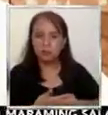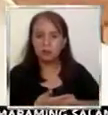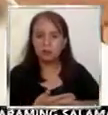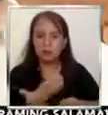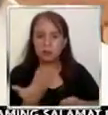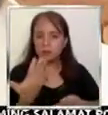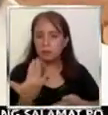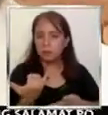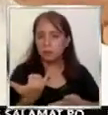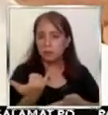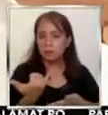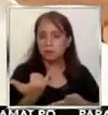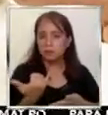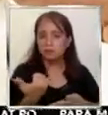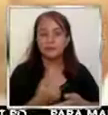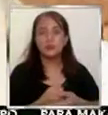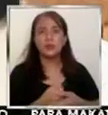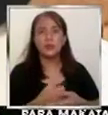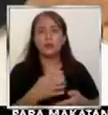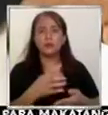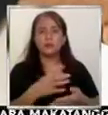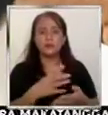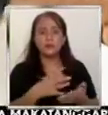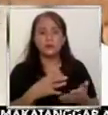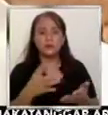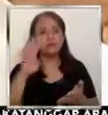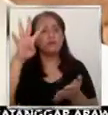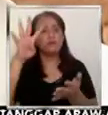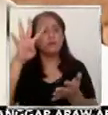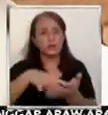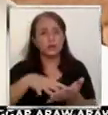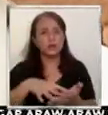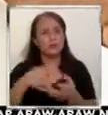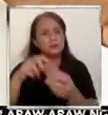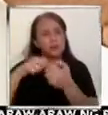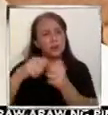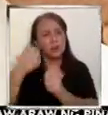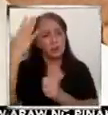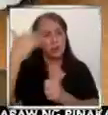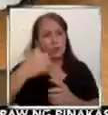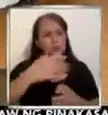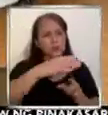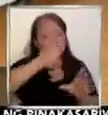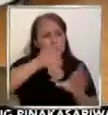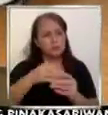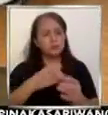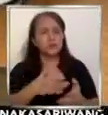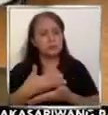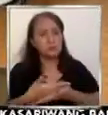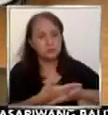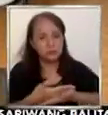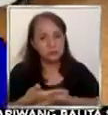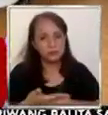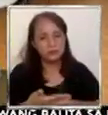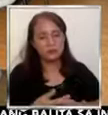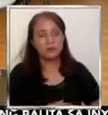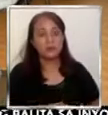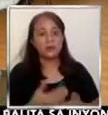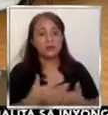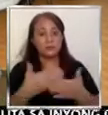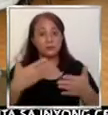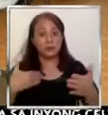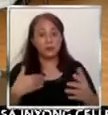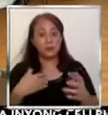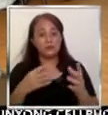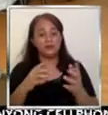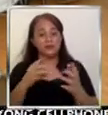Okay lang yung 4,000 yung problema nila, ba't dadamay nila yung bata? Bago ang tagpong nag-viral, nagpunta raw muna